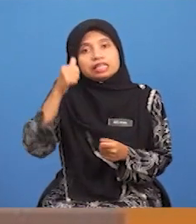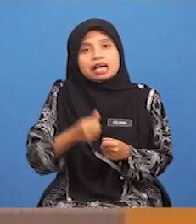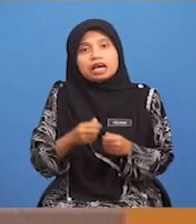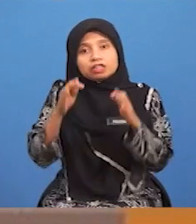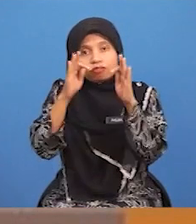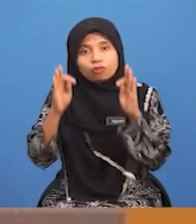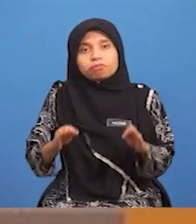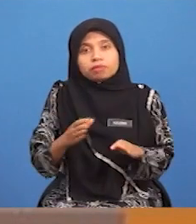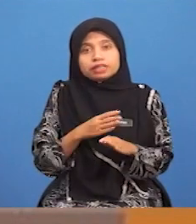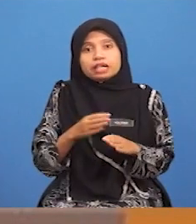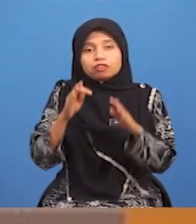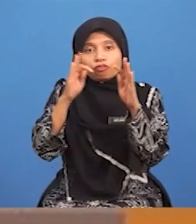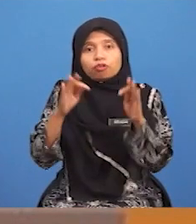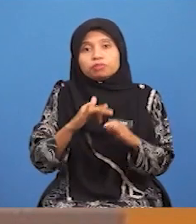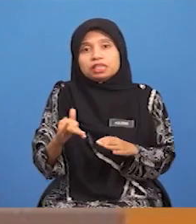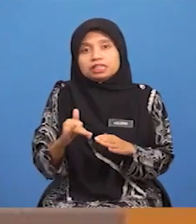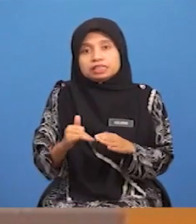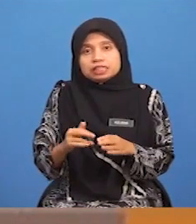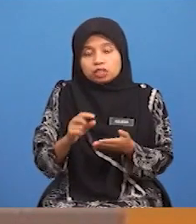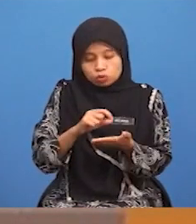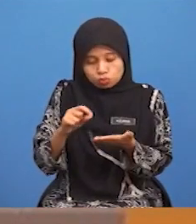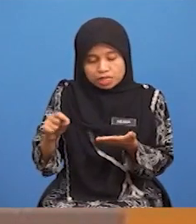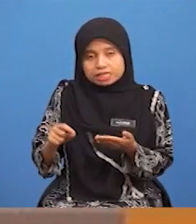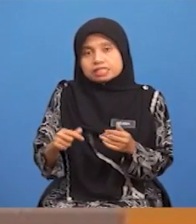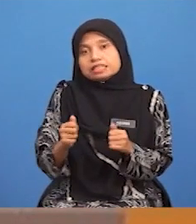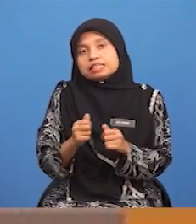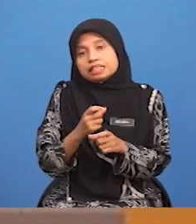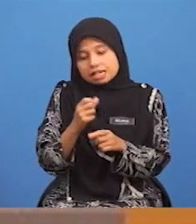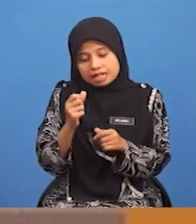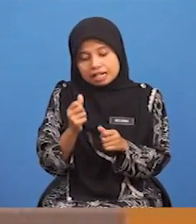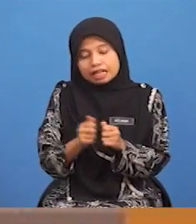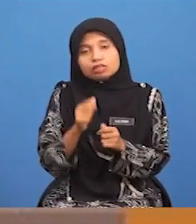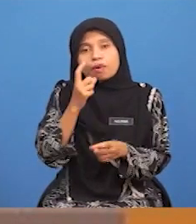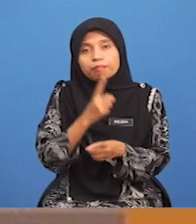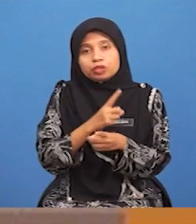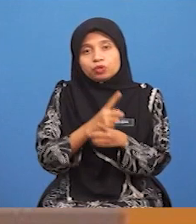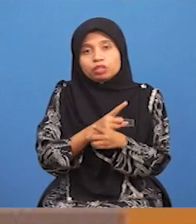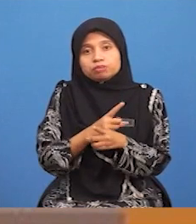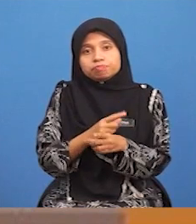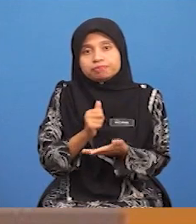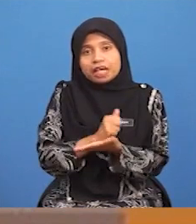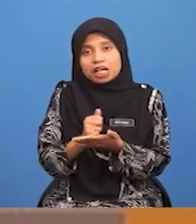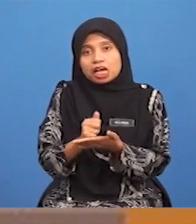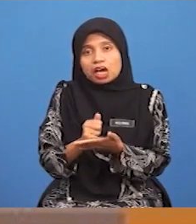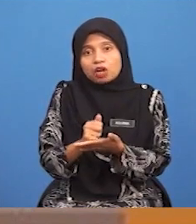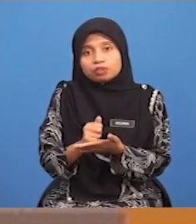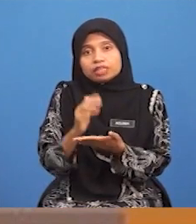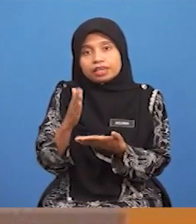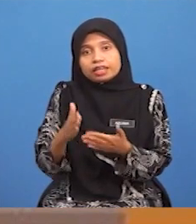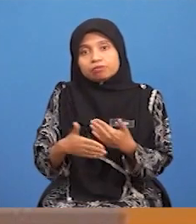Ingat format dan formulanya. Rekodkan dengan betul dan tepat. InsyaAllah, akaun pasti